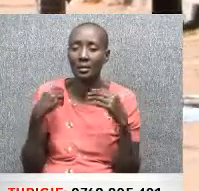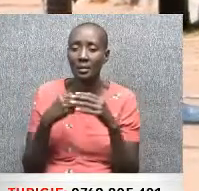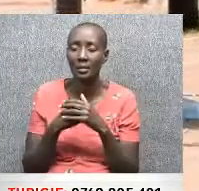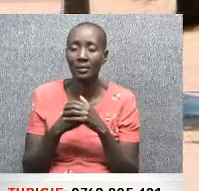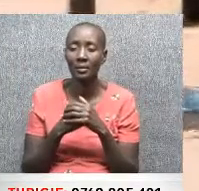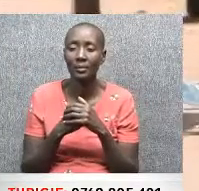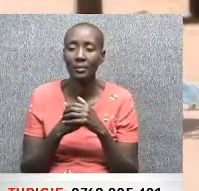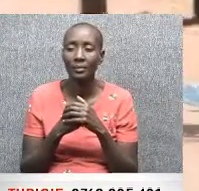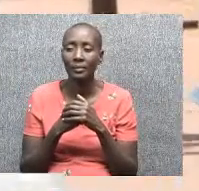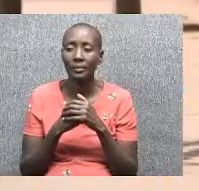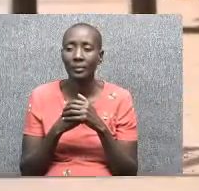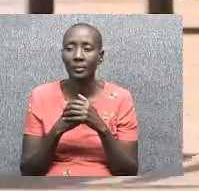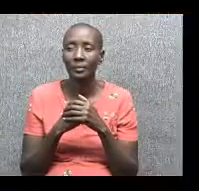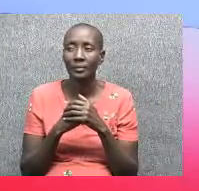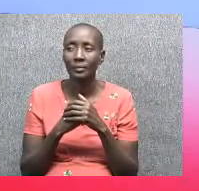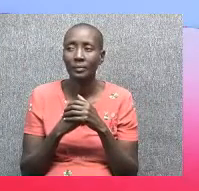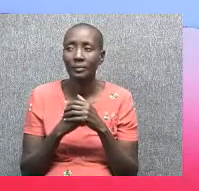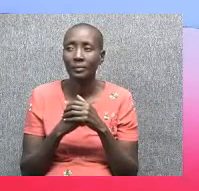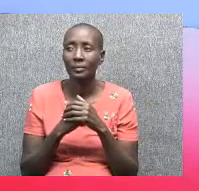Wajia.